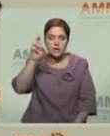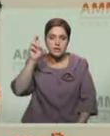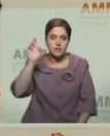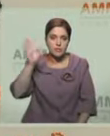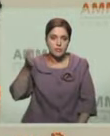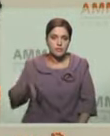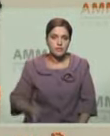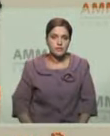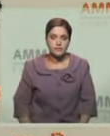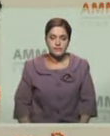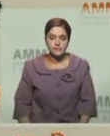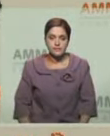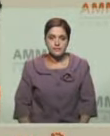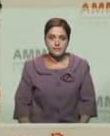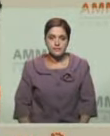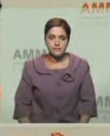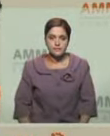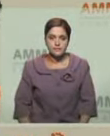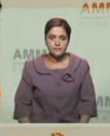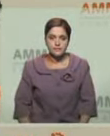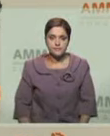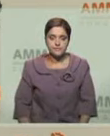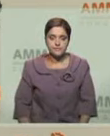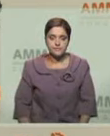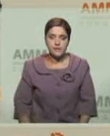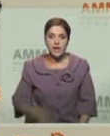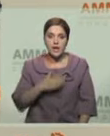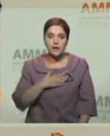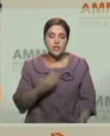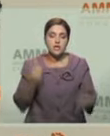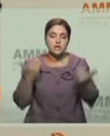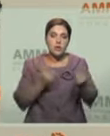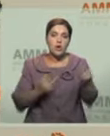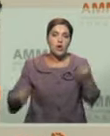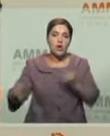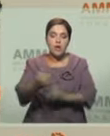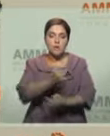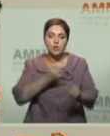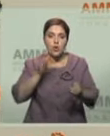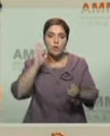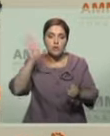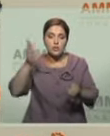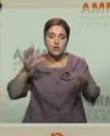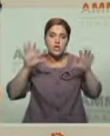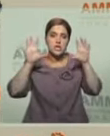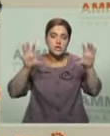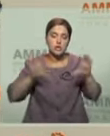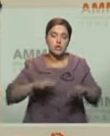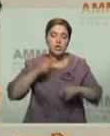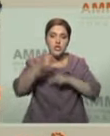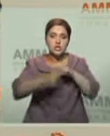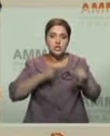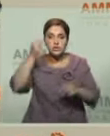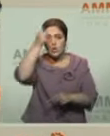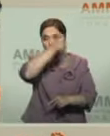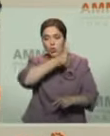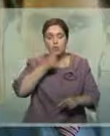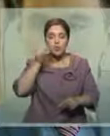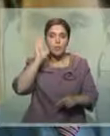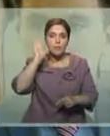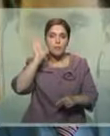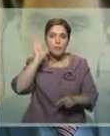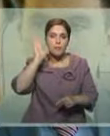В рамках этого конгресса мы обсуждали будущий горный или там кодекс о недрах. Я думаю, там через год мы уже сможем там его